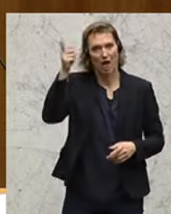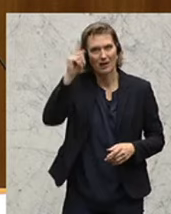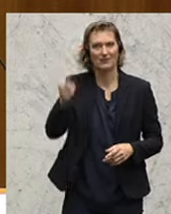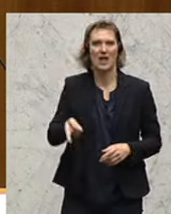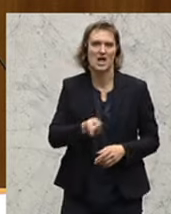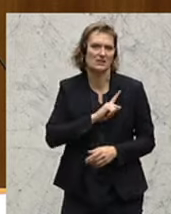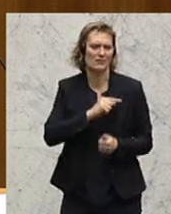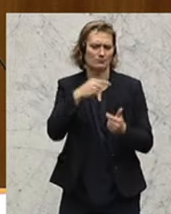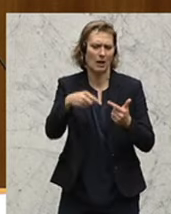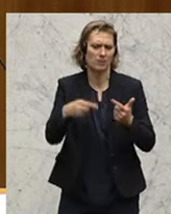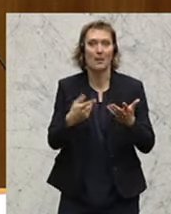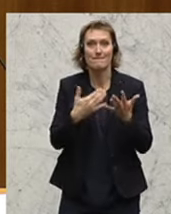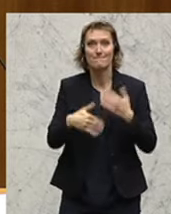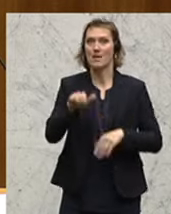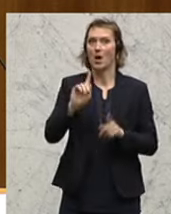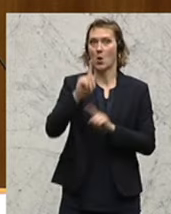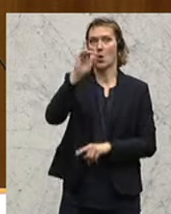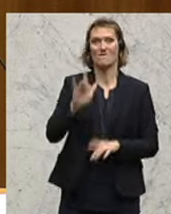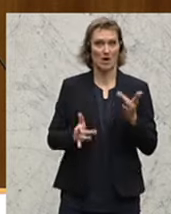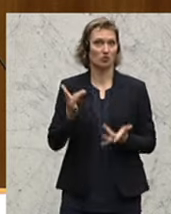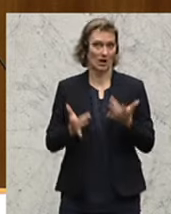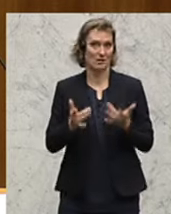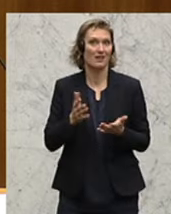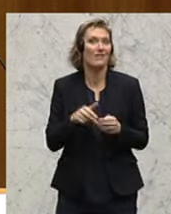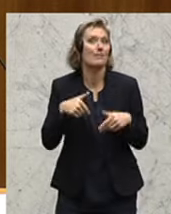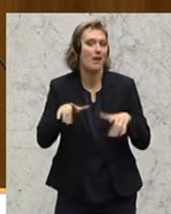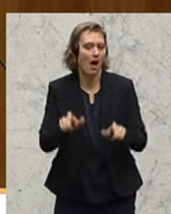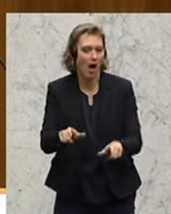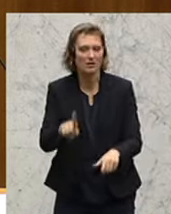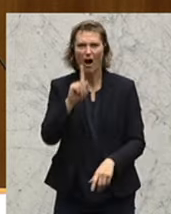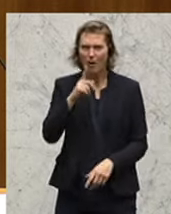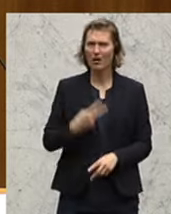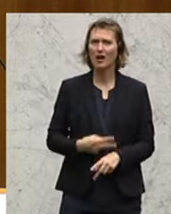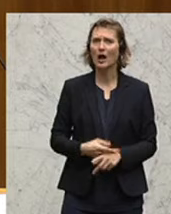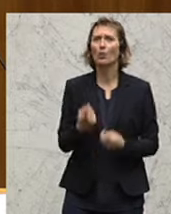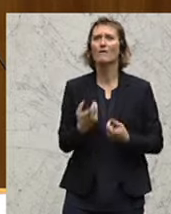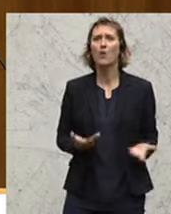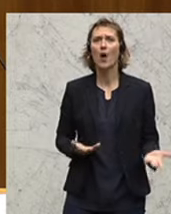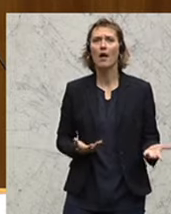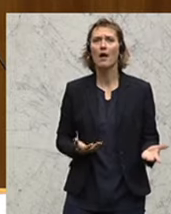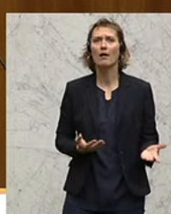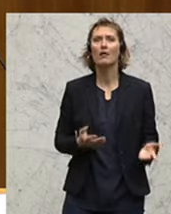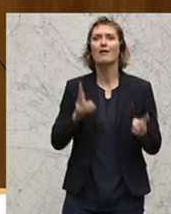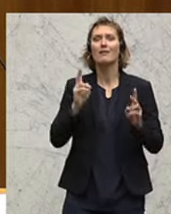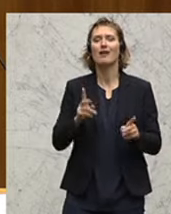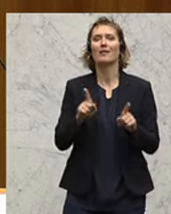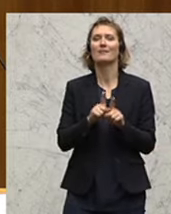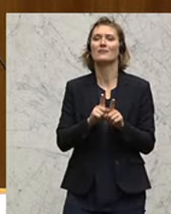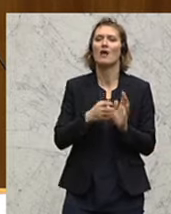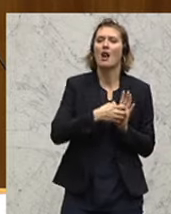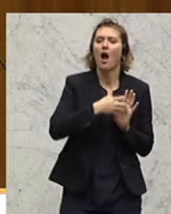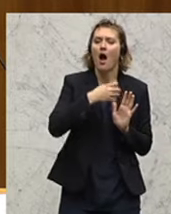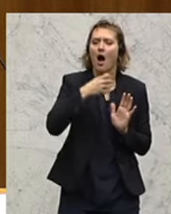Schlaganfällen, Herzinfarkten und so weiter steigt mit fortschreitendem Alter, aber das sind oft Erkrankungen, bei denen man länger ausfällt, bei denen